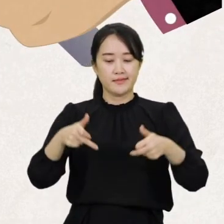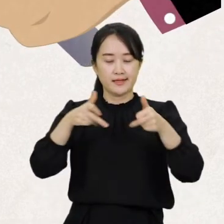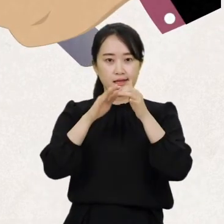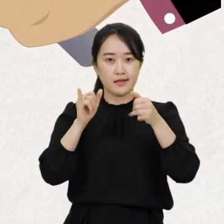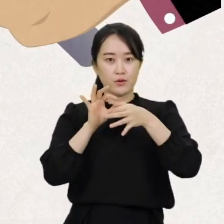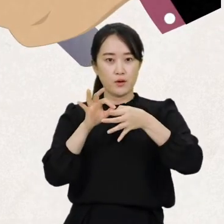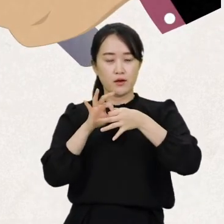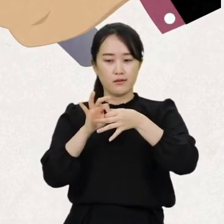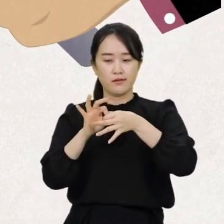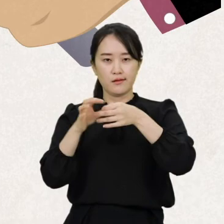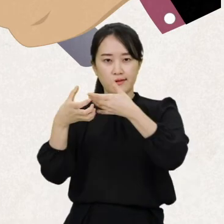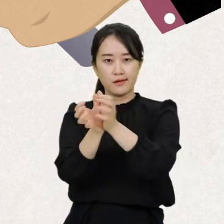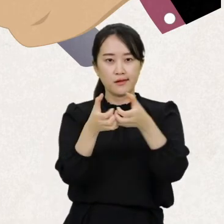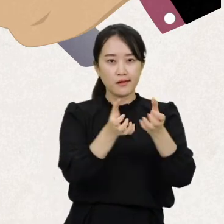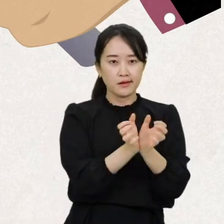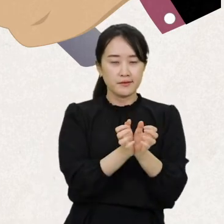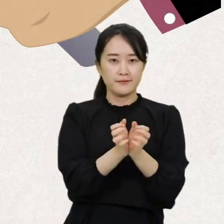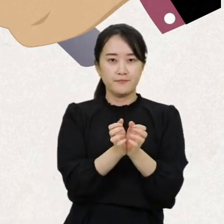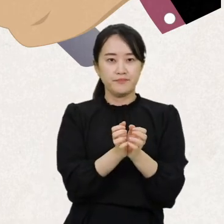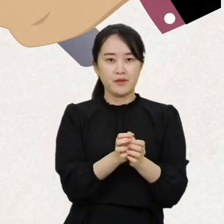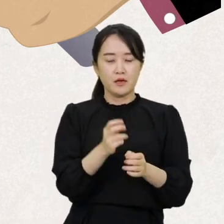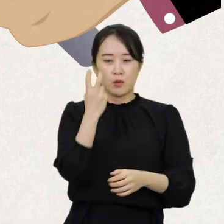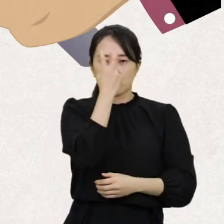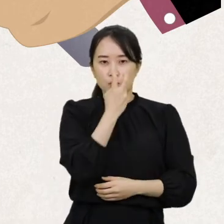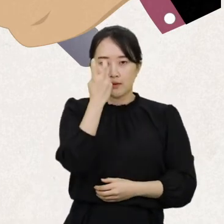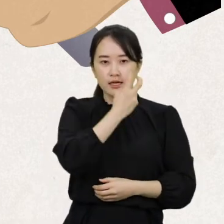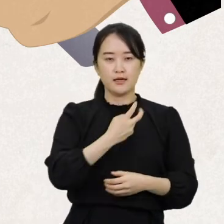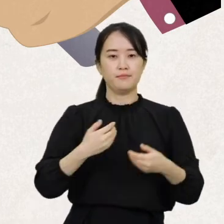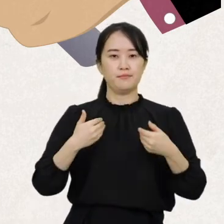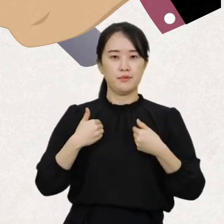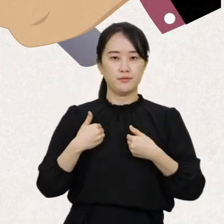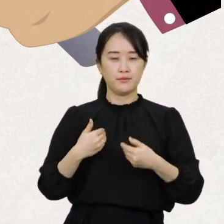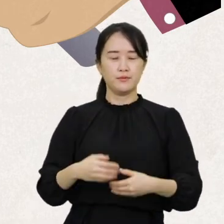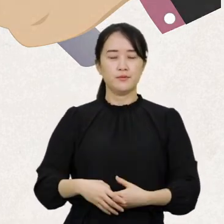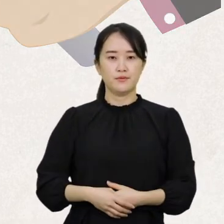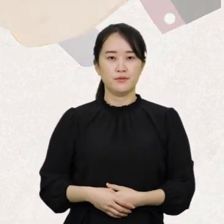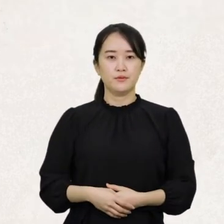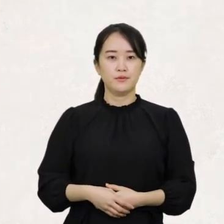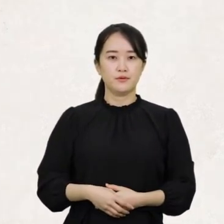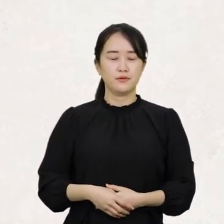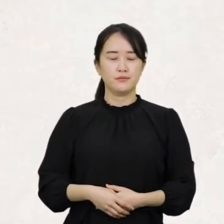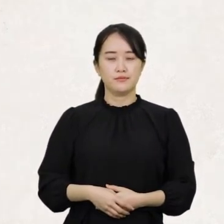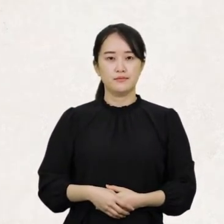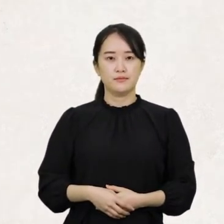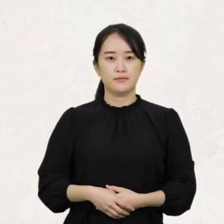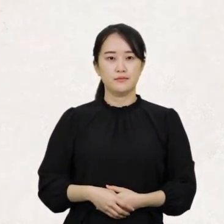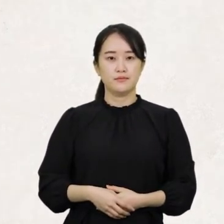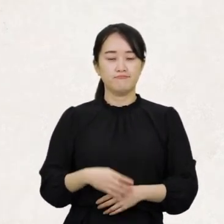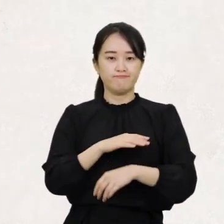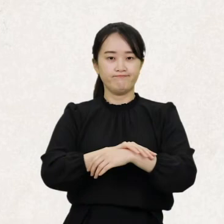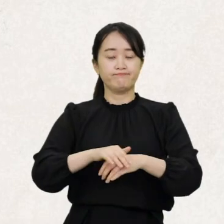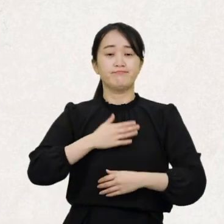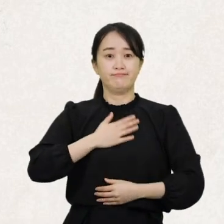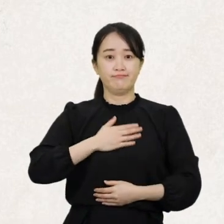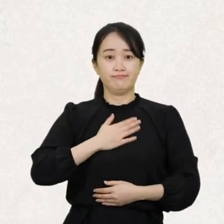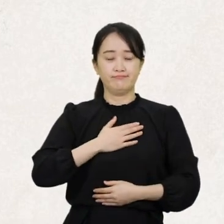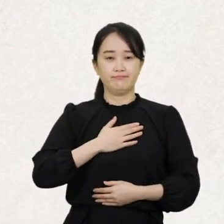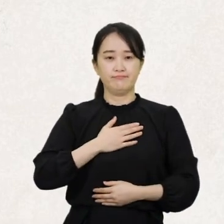장애인 관련 단체들은 이 과정을 모니터링해야 한다고 적고 있습니다. 잘